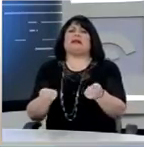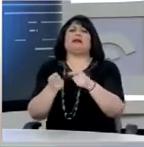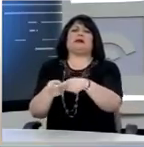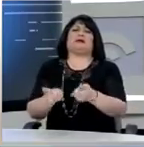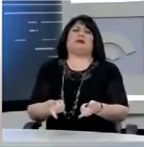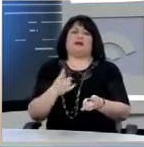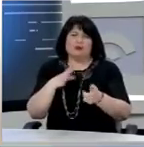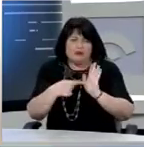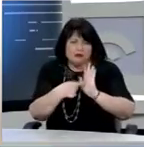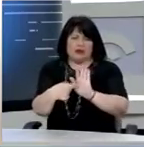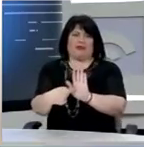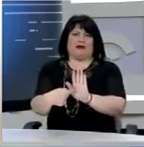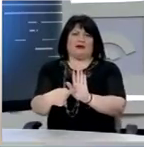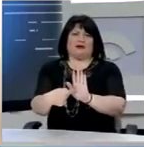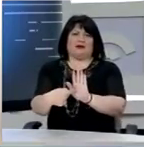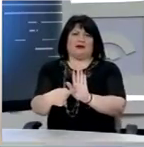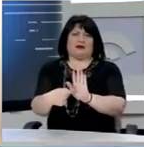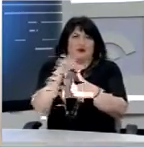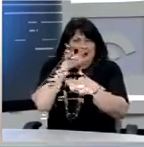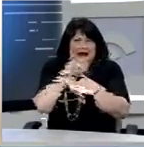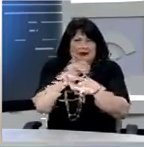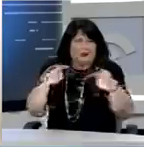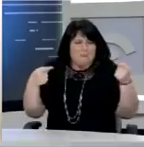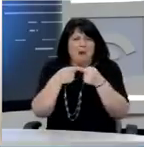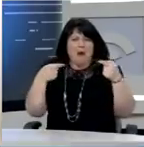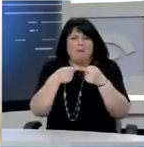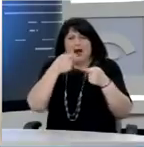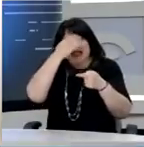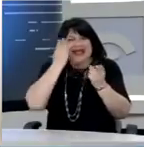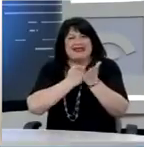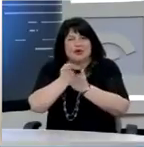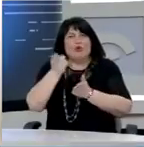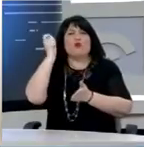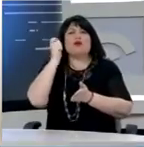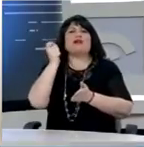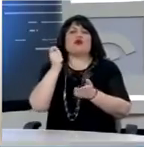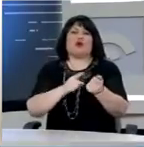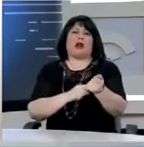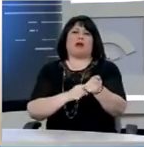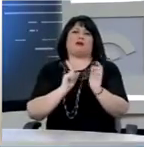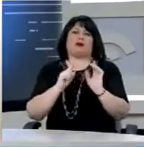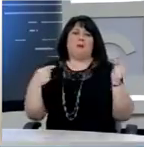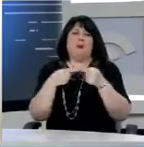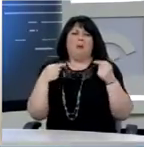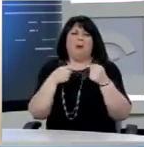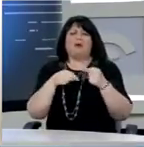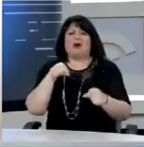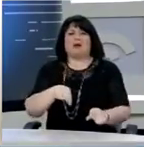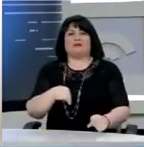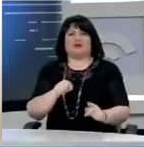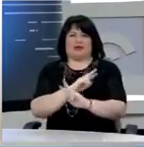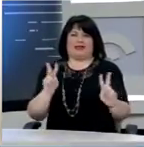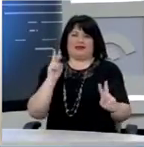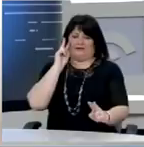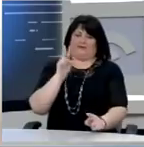Και αυτό που κρύβεται είναι μια αντιπάθεση πολιτικού και ηθικού χαρακτήρα, που τις μέρες αυτές έγινε